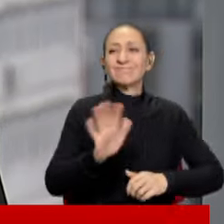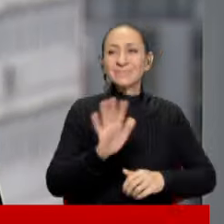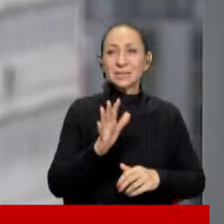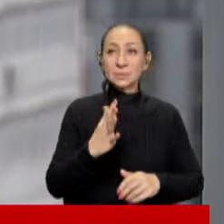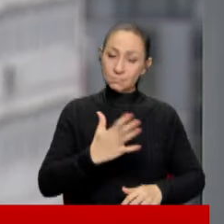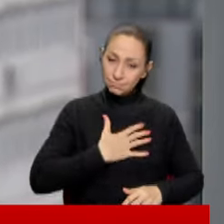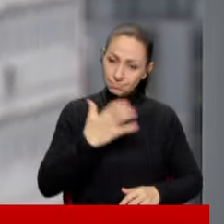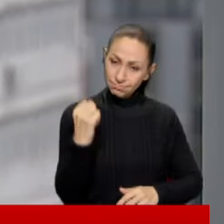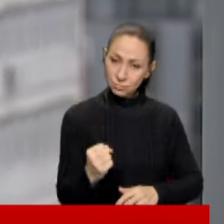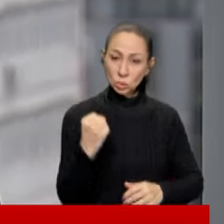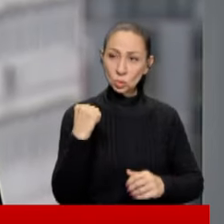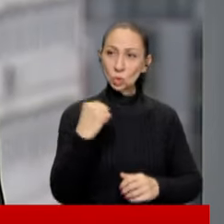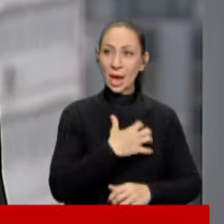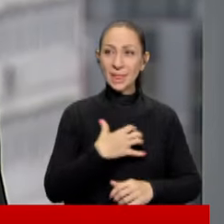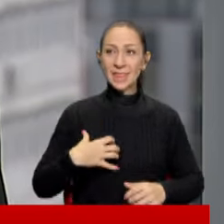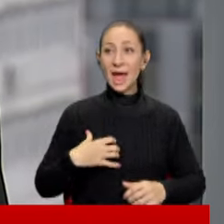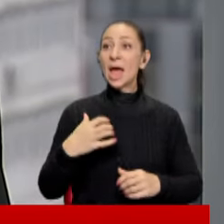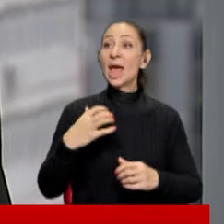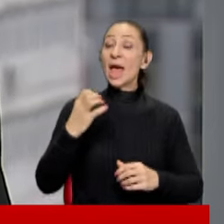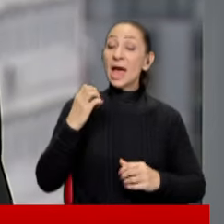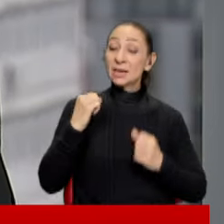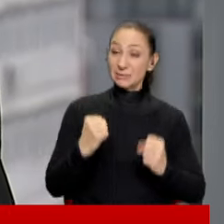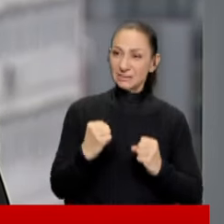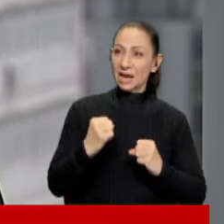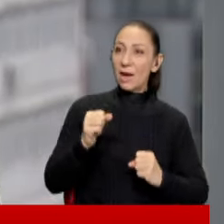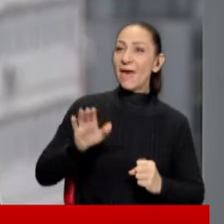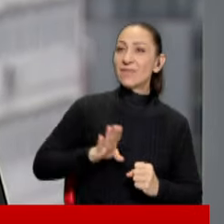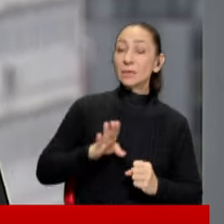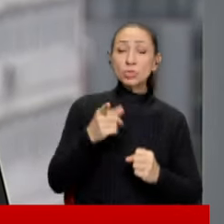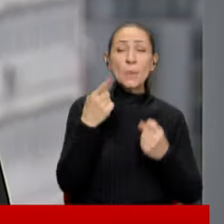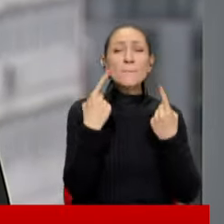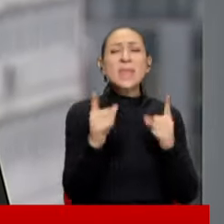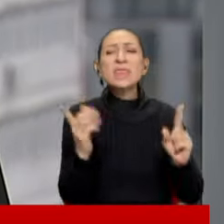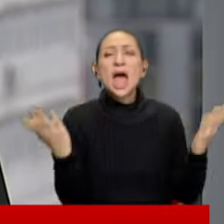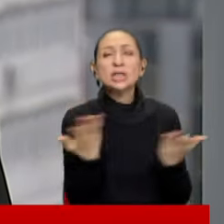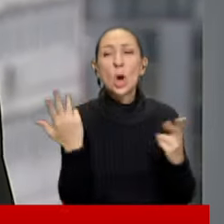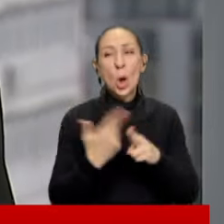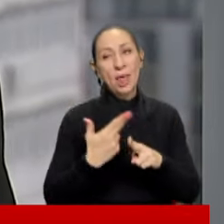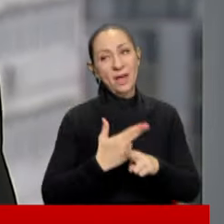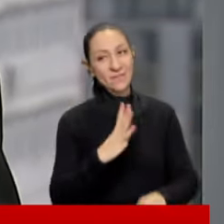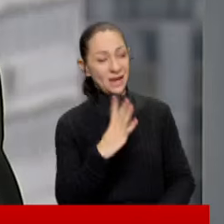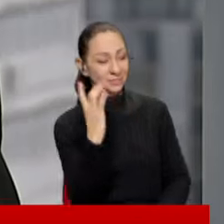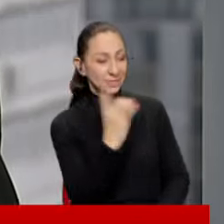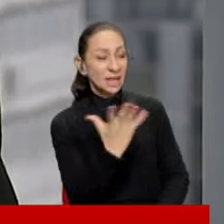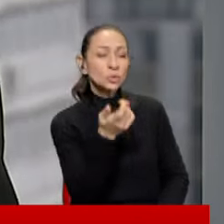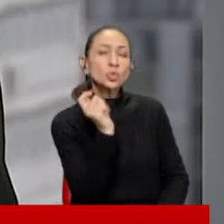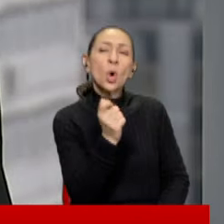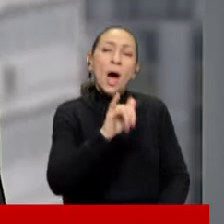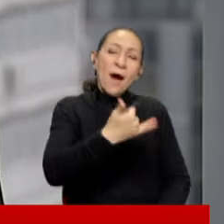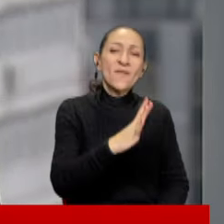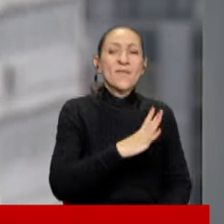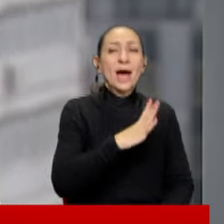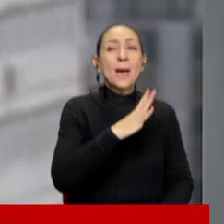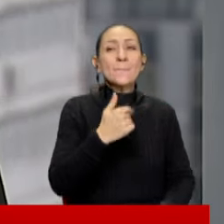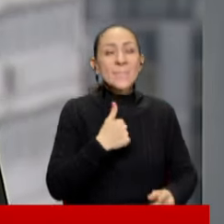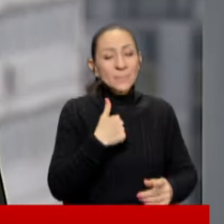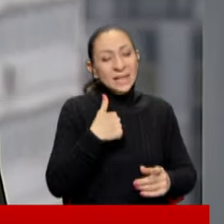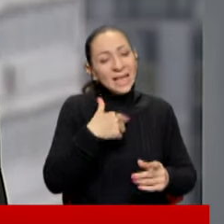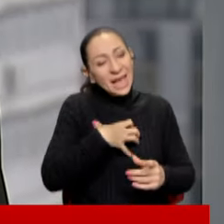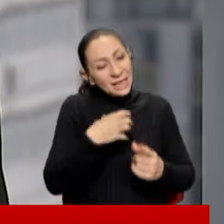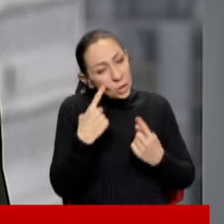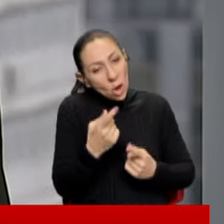anne, azimli bir evlat. Evet. Yani ama bunun binlerce örneği var. Hani o konuda da daha zorluları da vardır. Benimki de